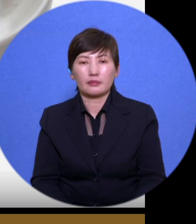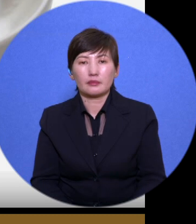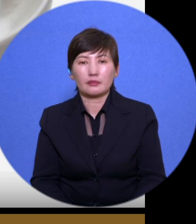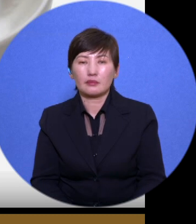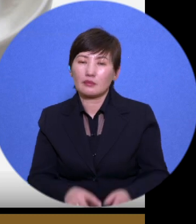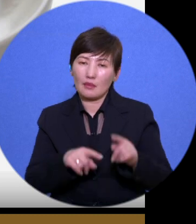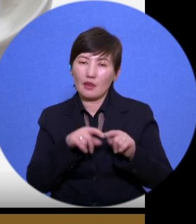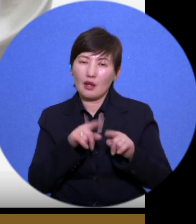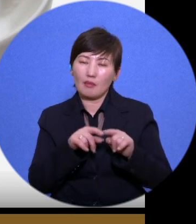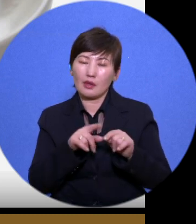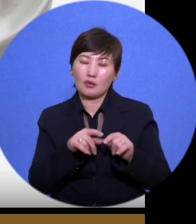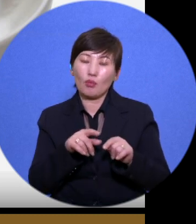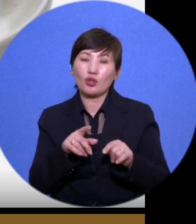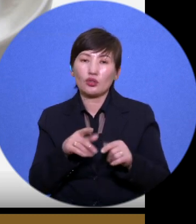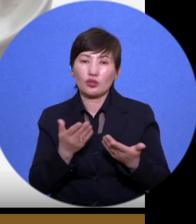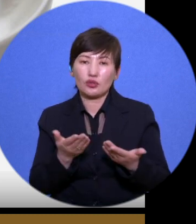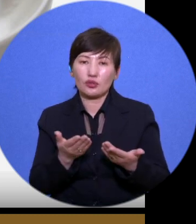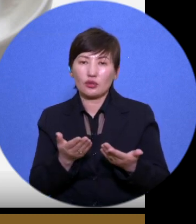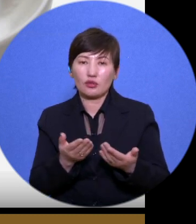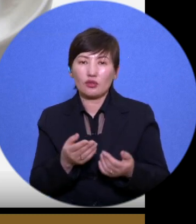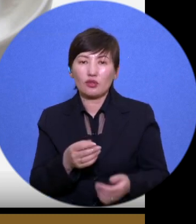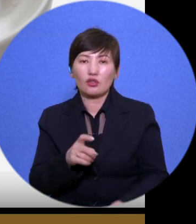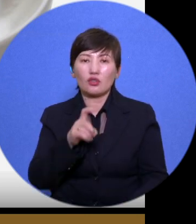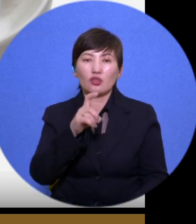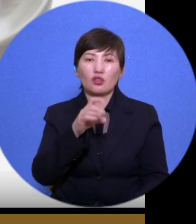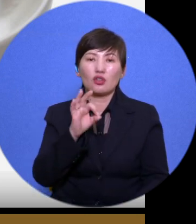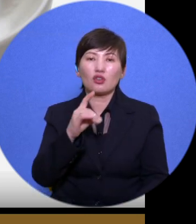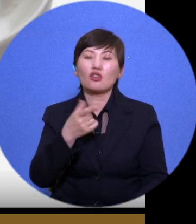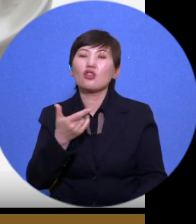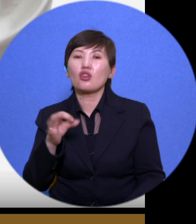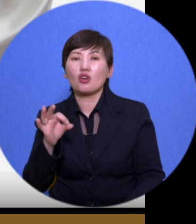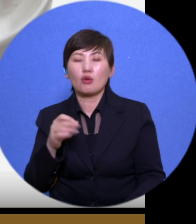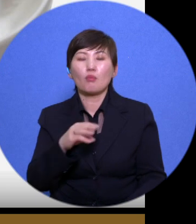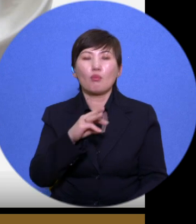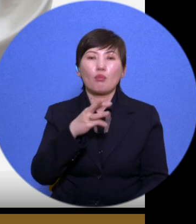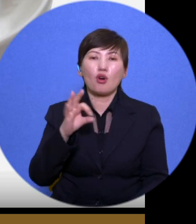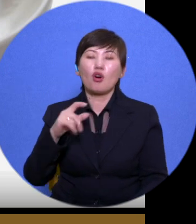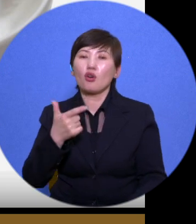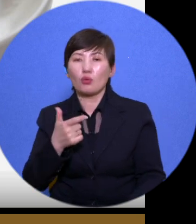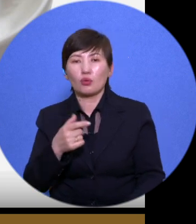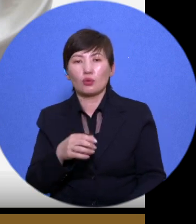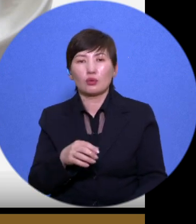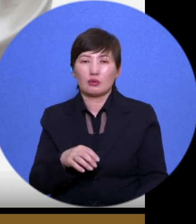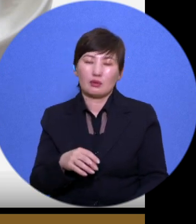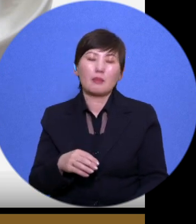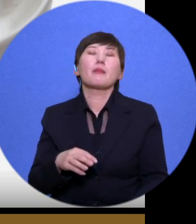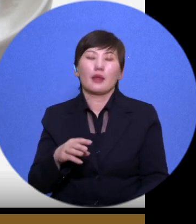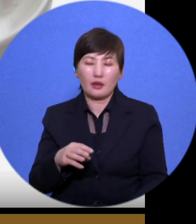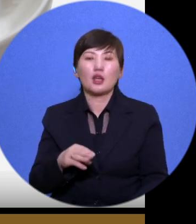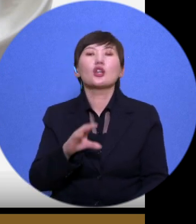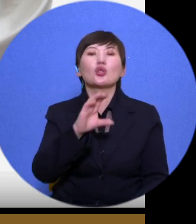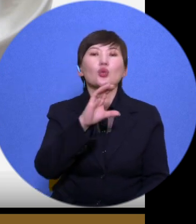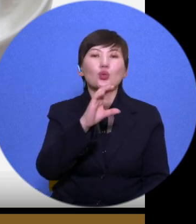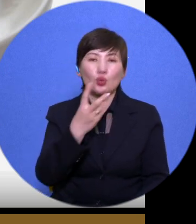За, ямар бичил витамин байгаа болоо? Хөрөнгө мөөгөө сүүн хүчлийн нэн үү? Мэдээж сүүн